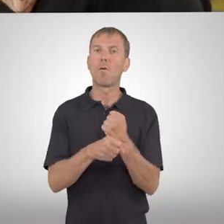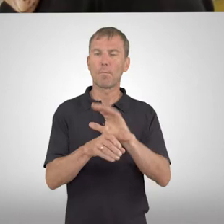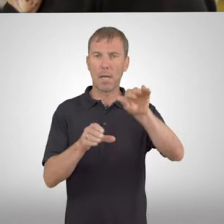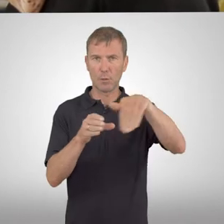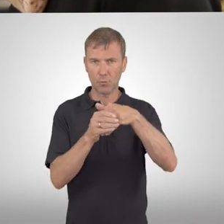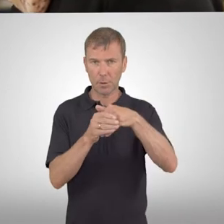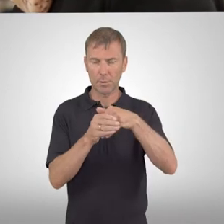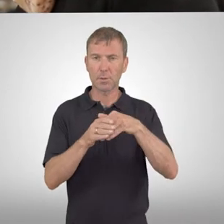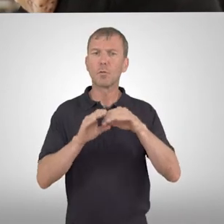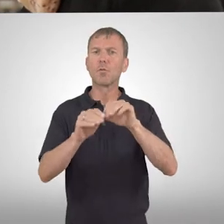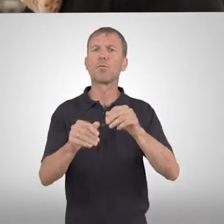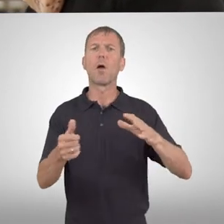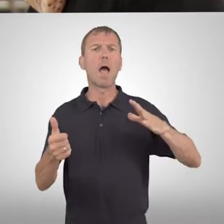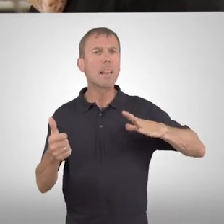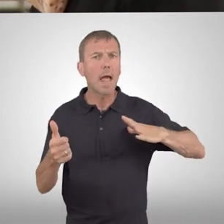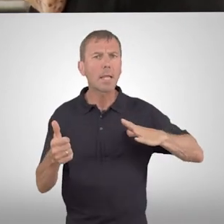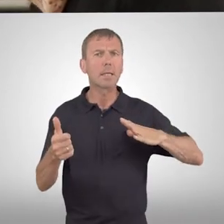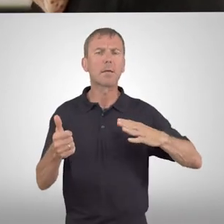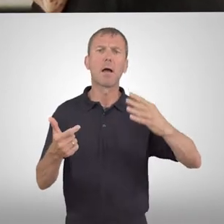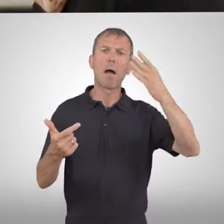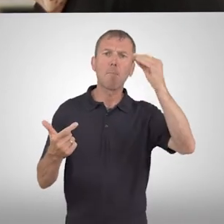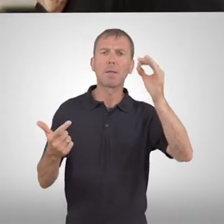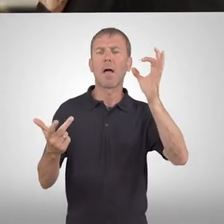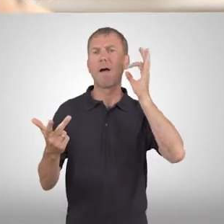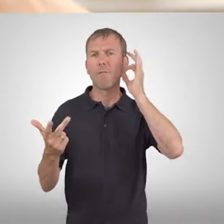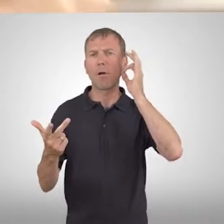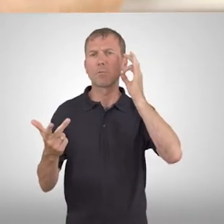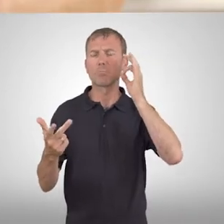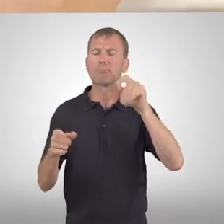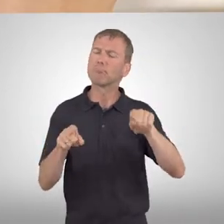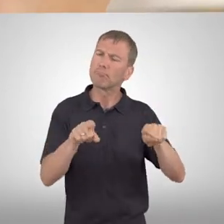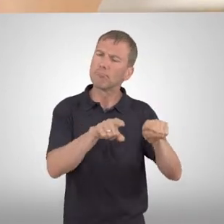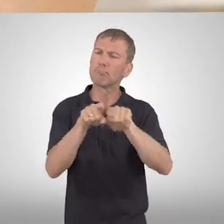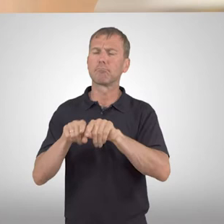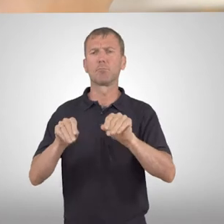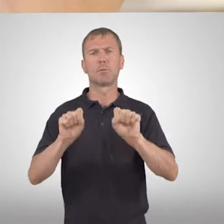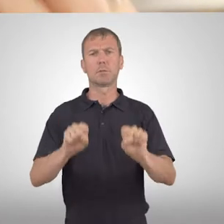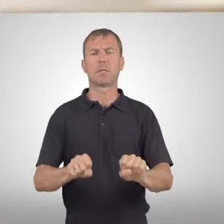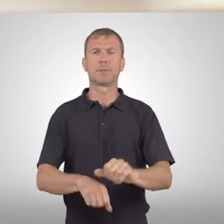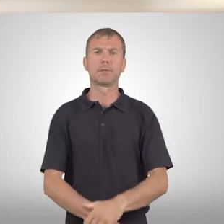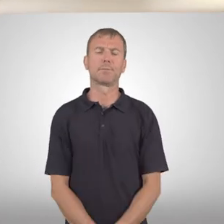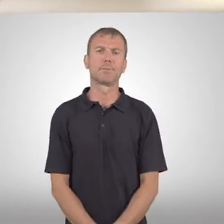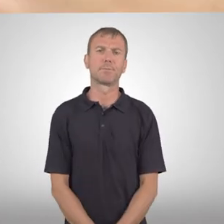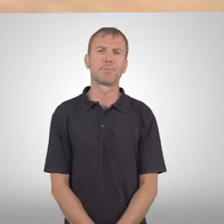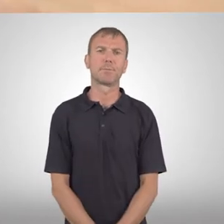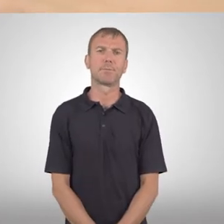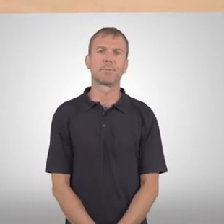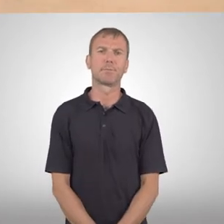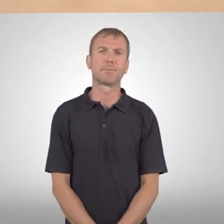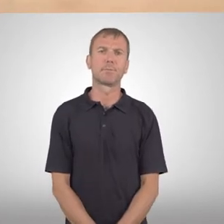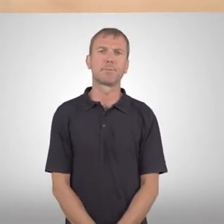Work by Inclusion ist für lernende Jugendliche, Männer und Frauen gleichermaßen geeignet.